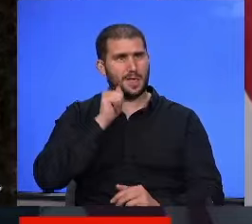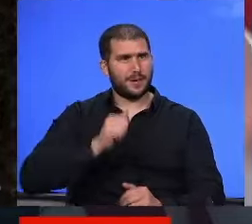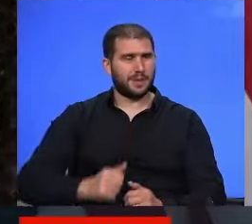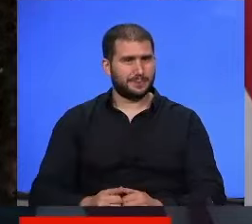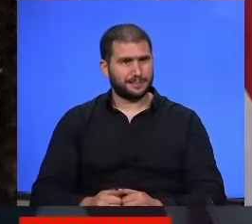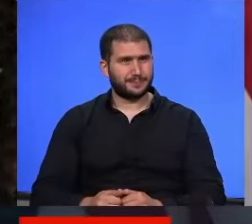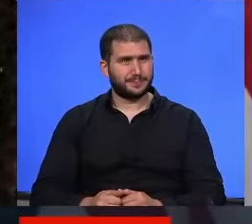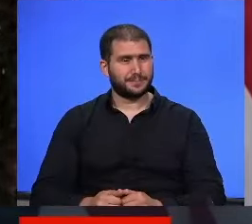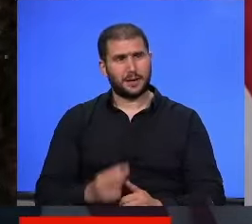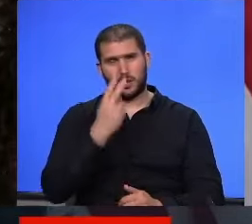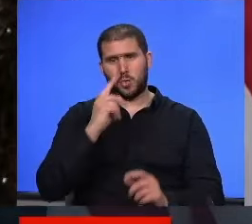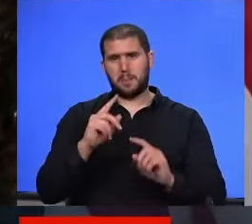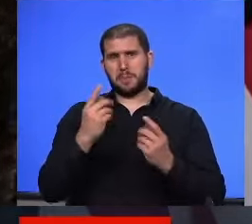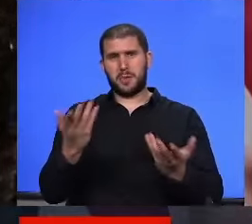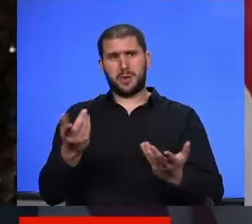הלבן.